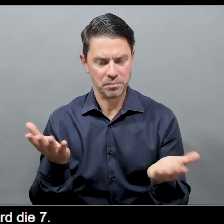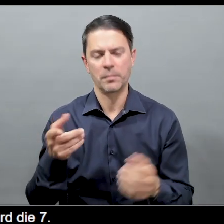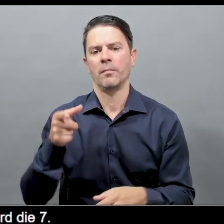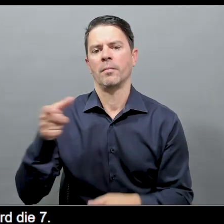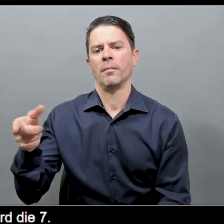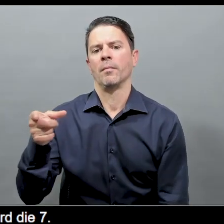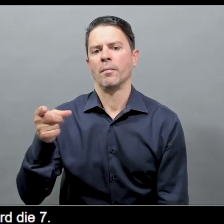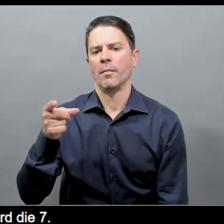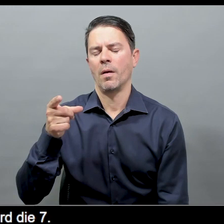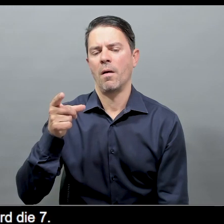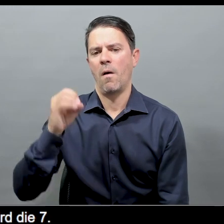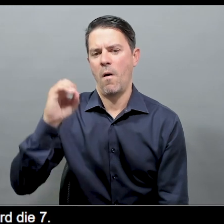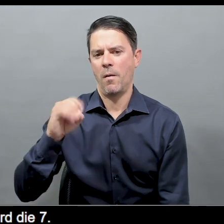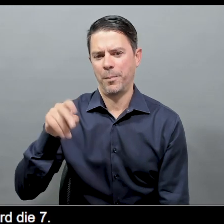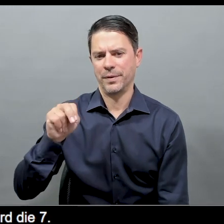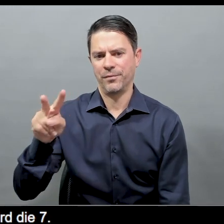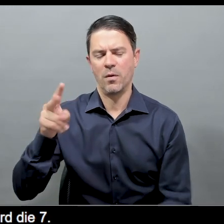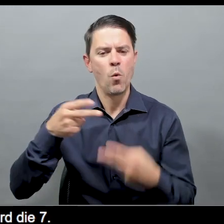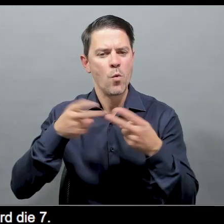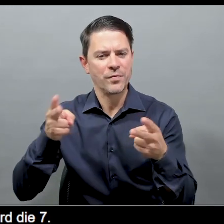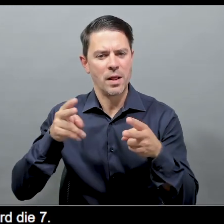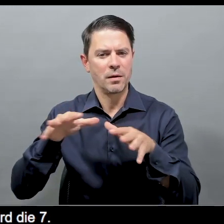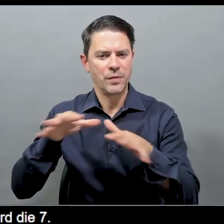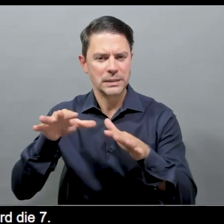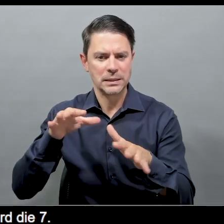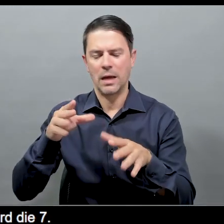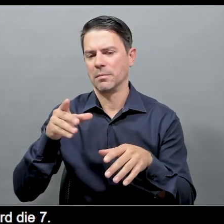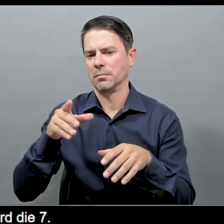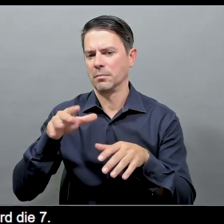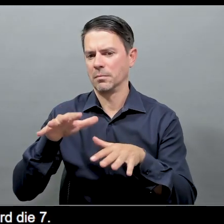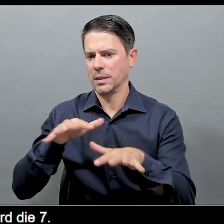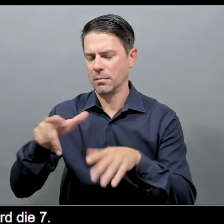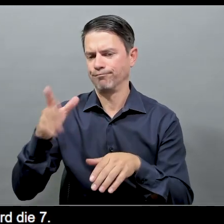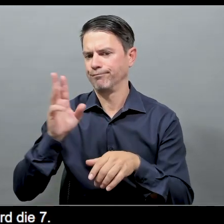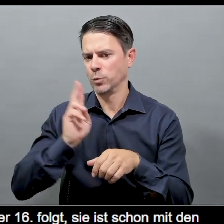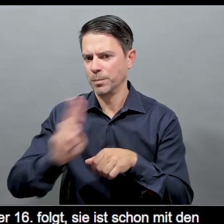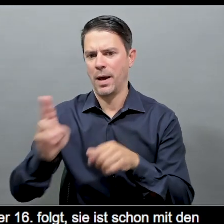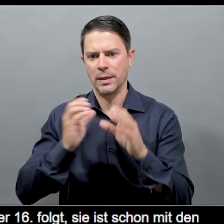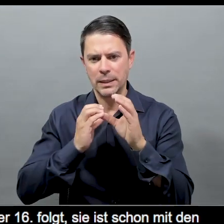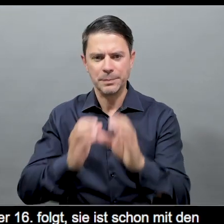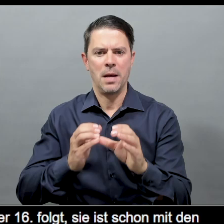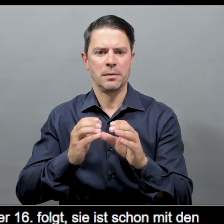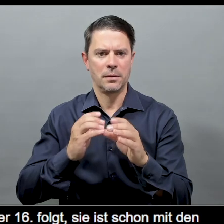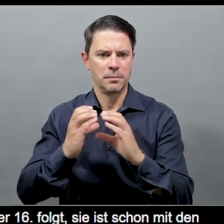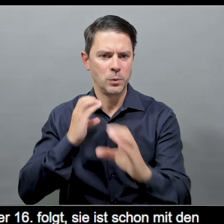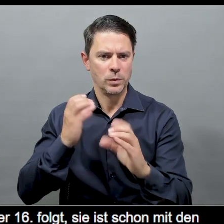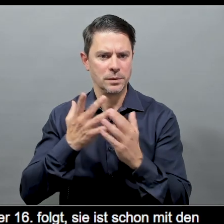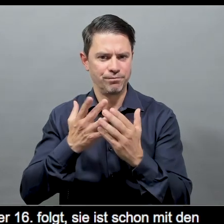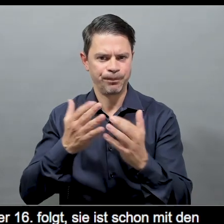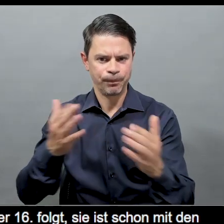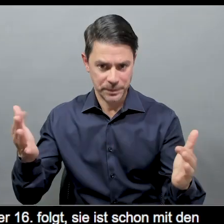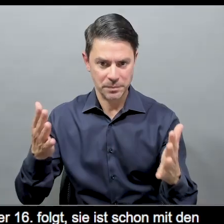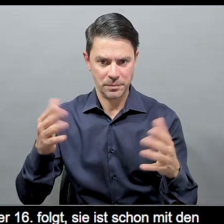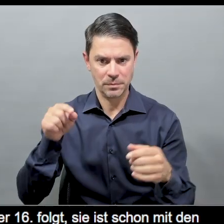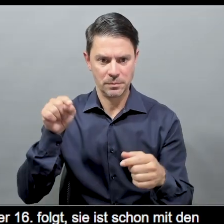Und es wird bei der Maskenpflicht in bestimmten vulnerablen Einrichtungen bleiben. Das heißt weiterhin die Maskenpflicht für